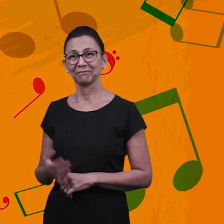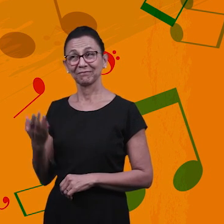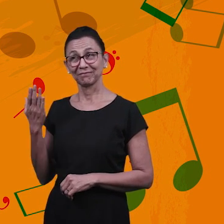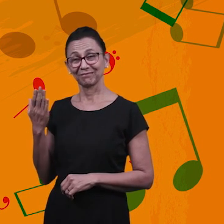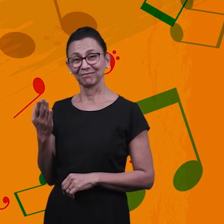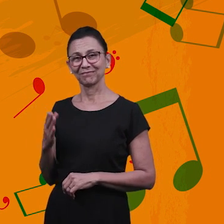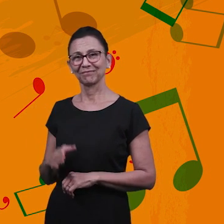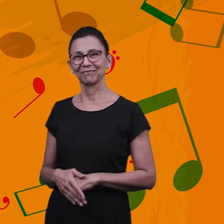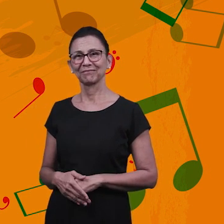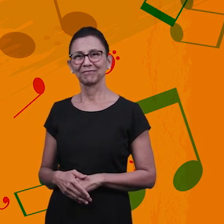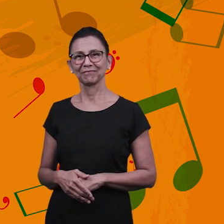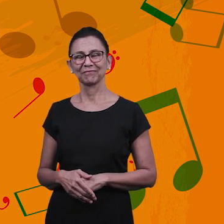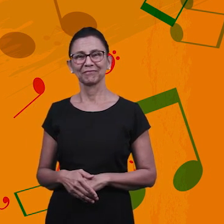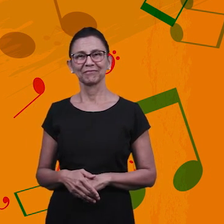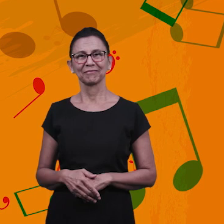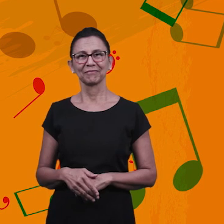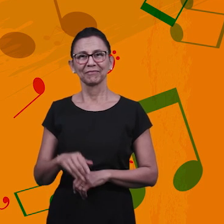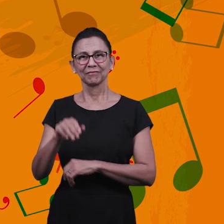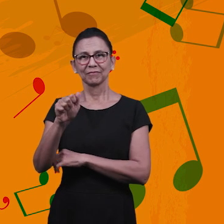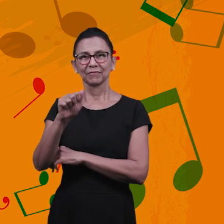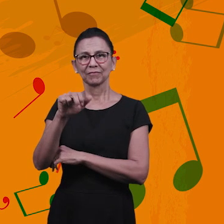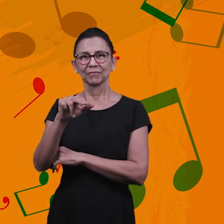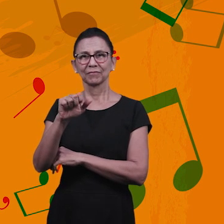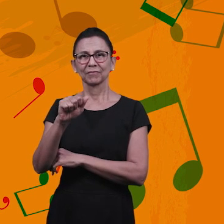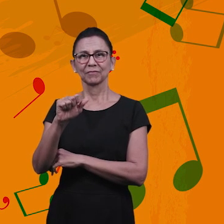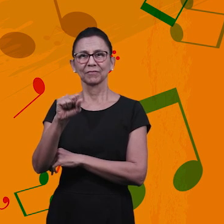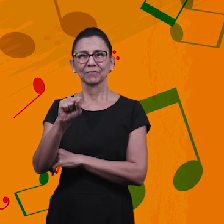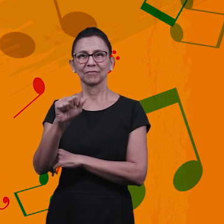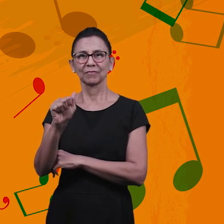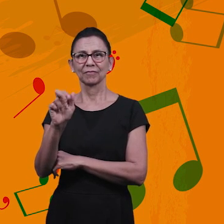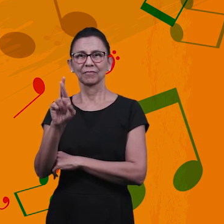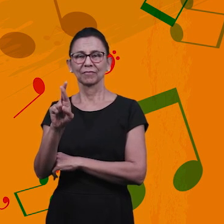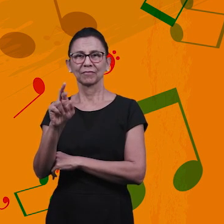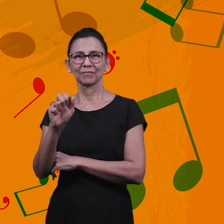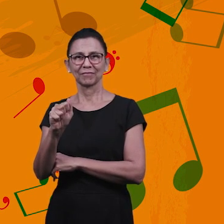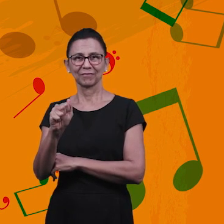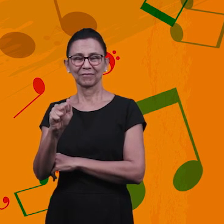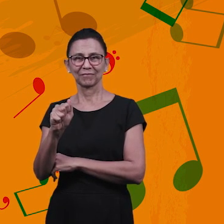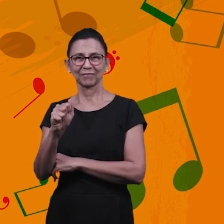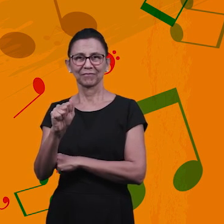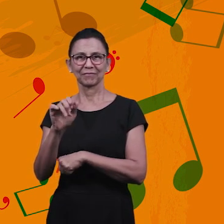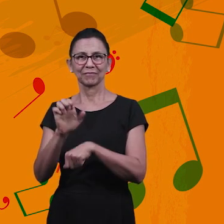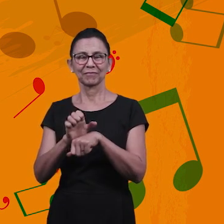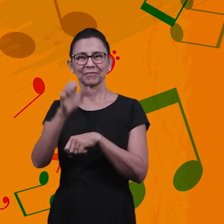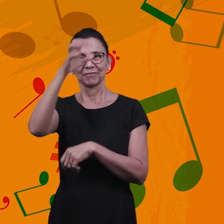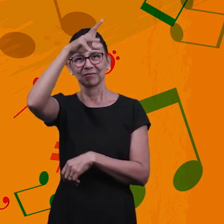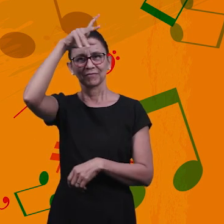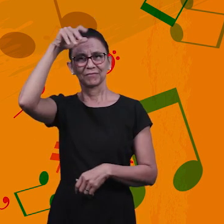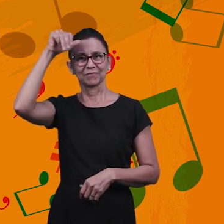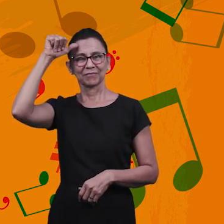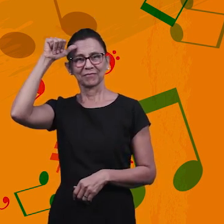Voici l'intermédiaire Ana Sarra, de Cachoeirinha, Manaus, Amazonas.